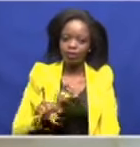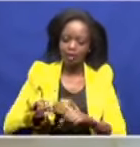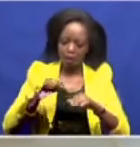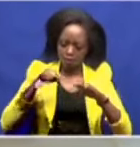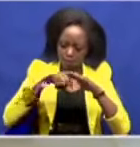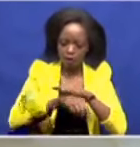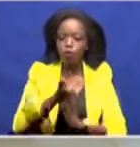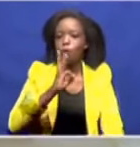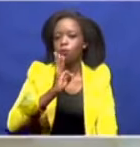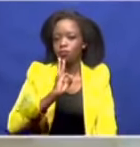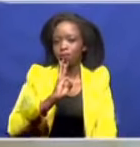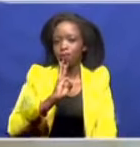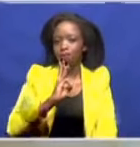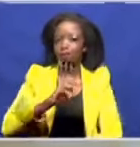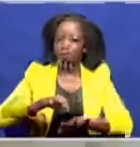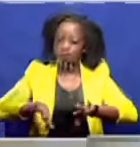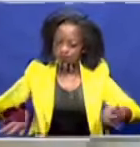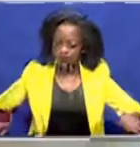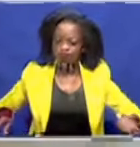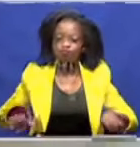maji anaogelea,